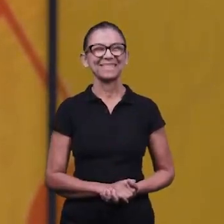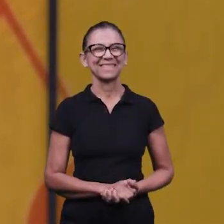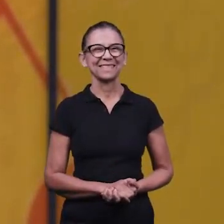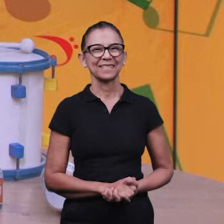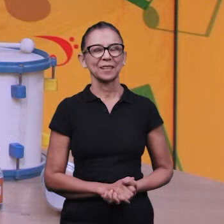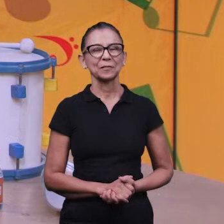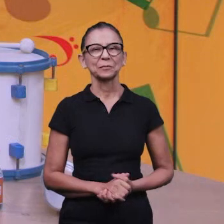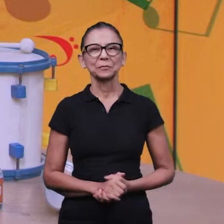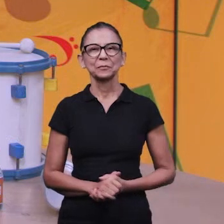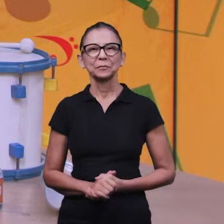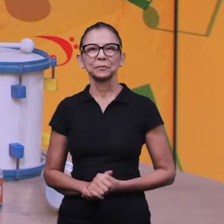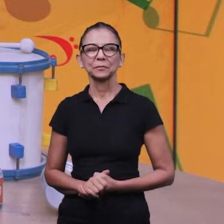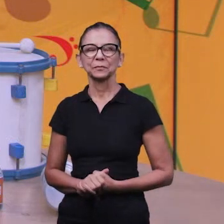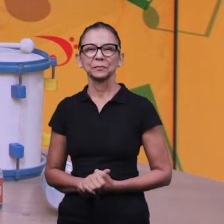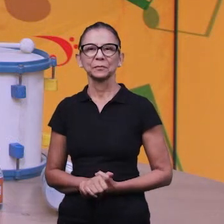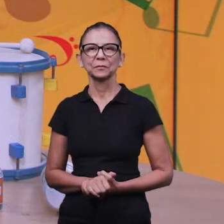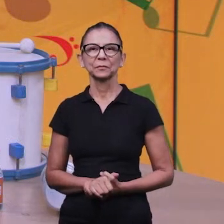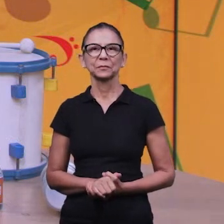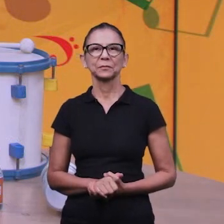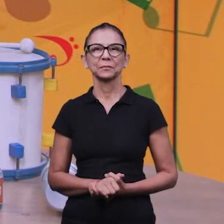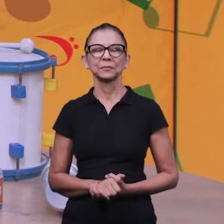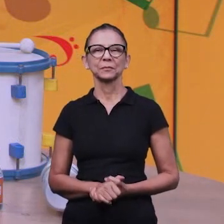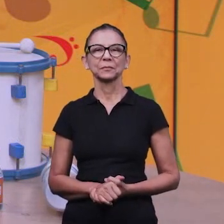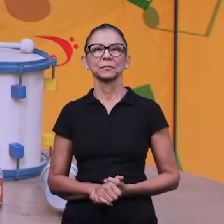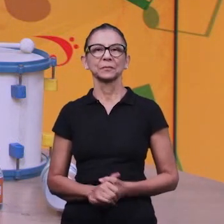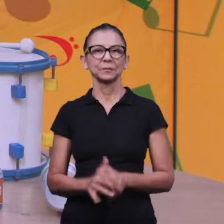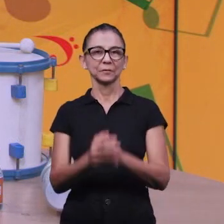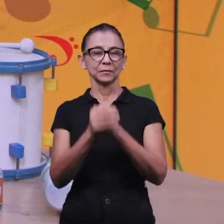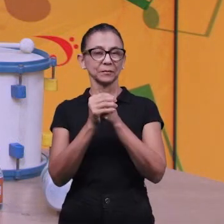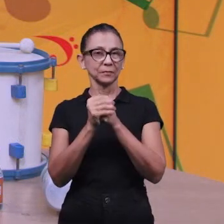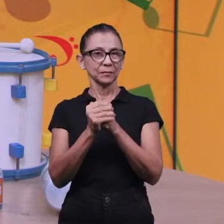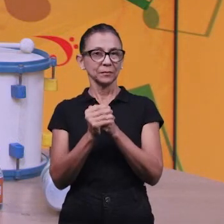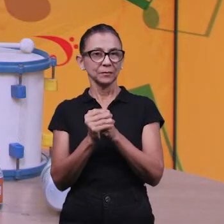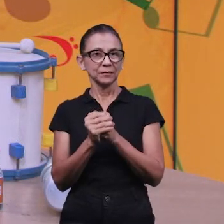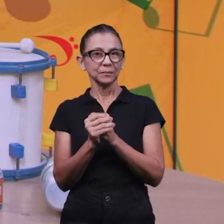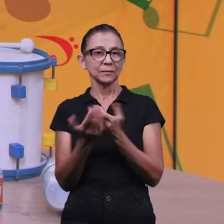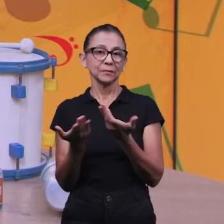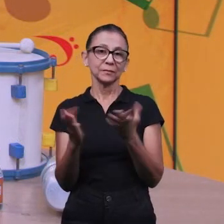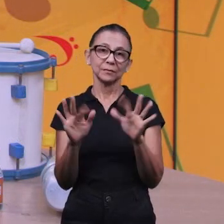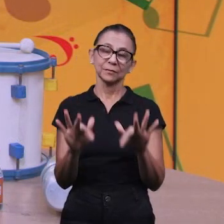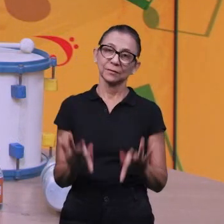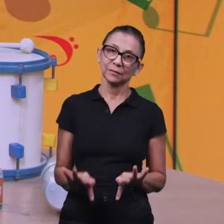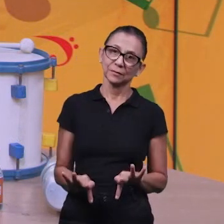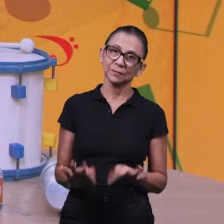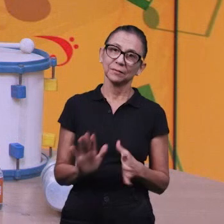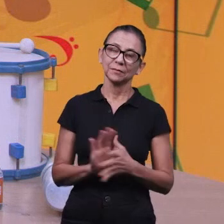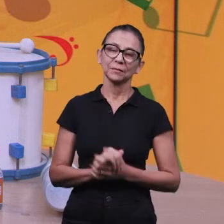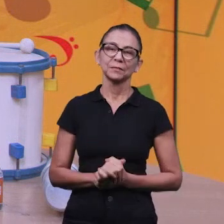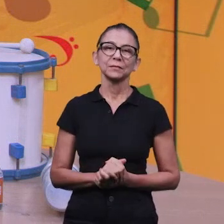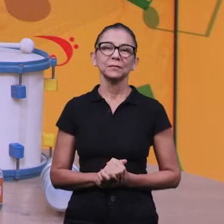si, lá. Muito em breve o rei vem. Amen. Et à la fin,